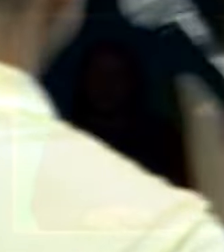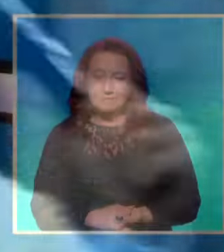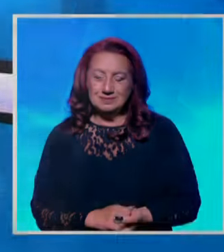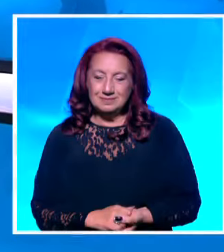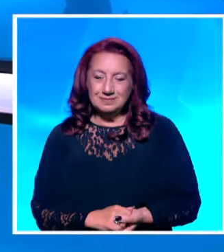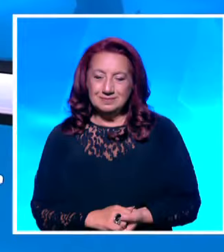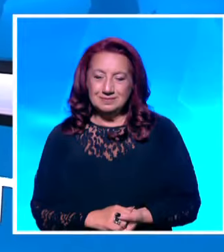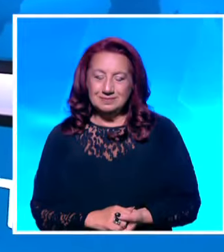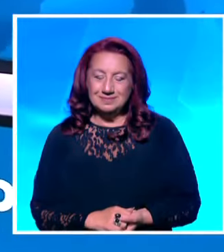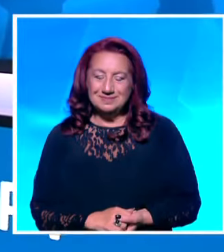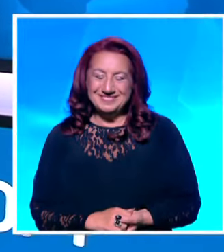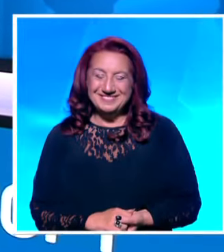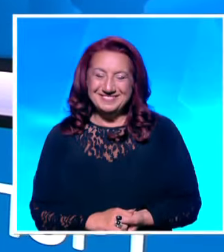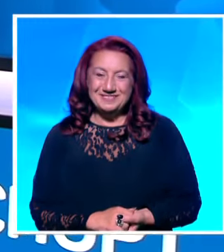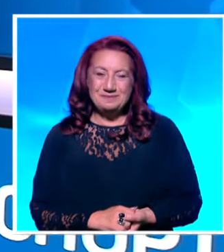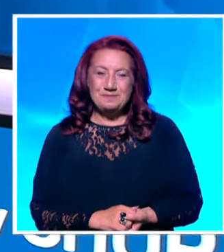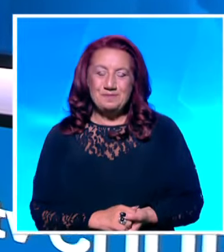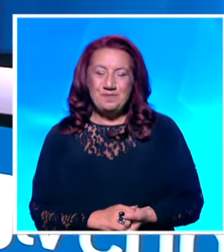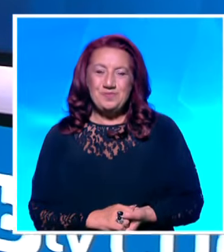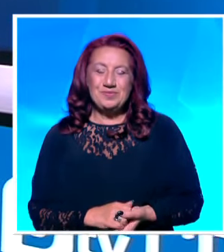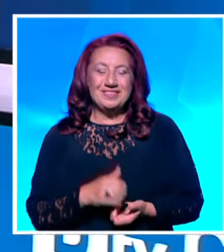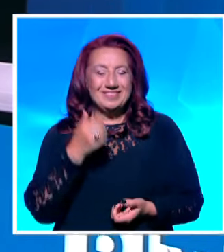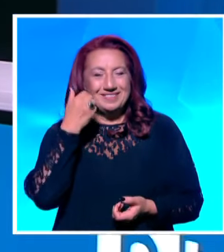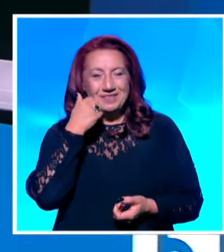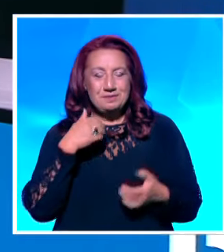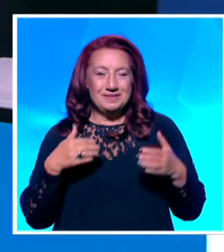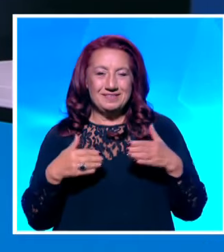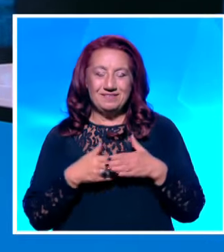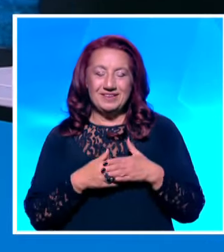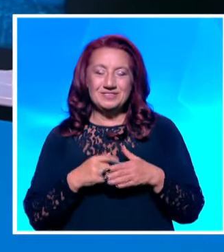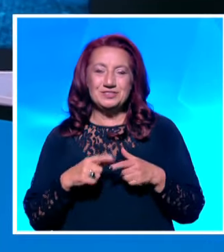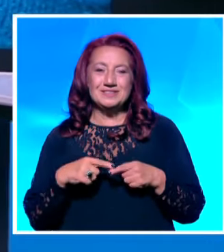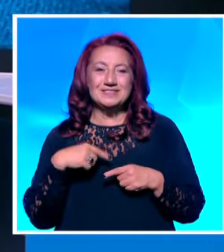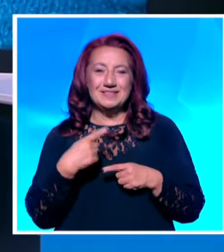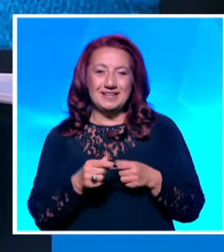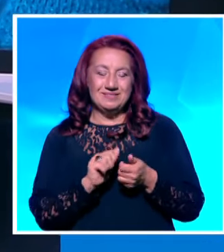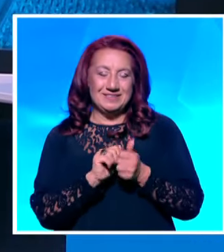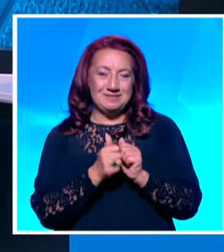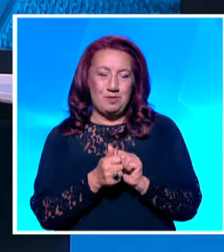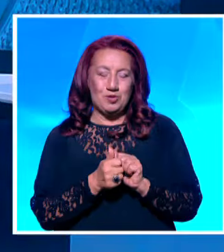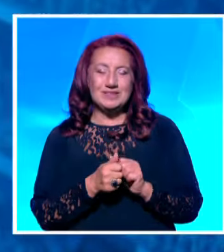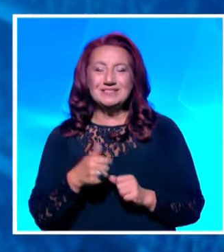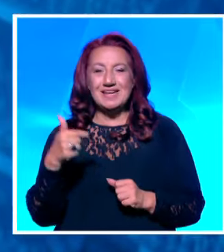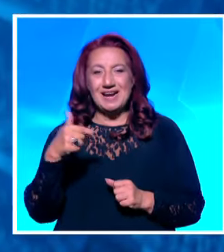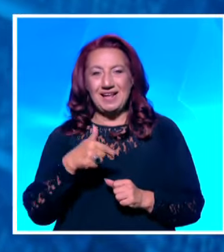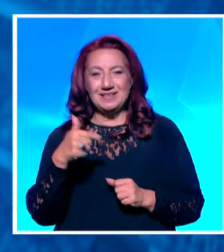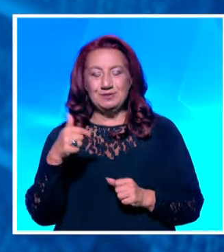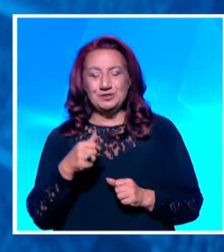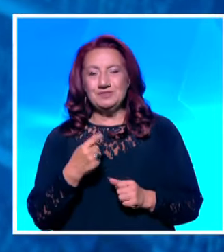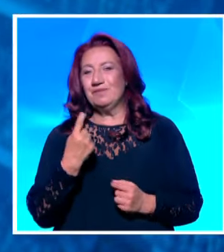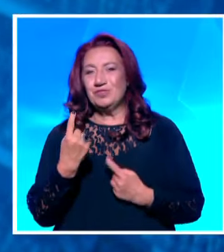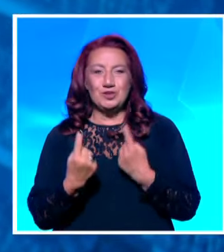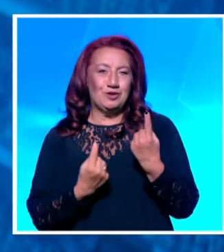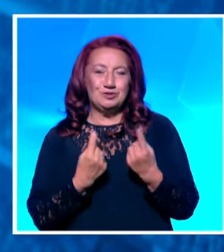na dušata. Idemo! Добър вечер, следва Спорт по BTV. Аз съм Гергана Гунчева. Шоу, което